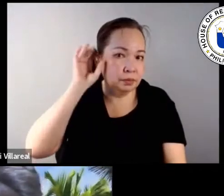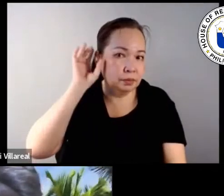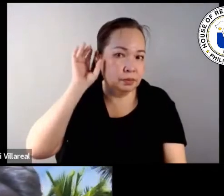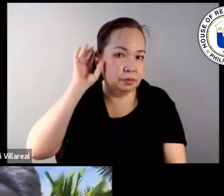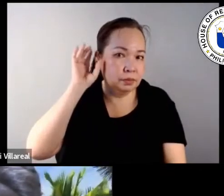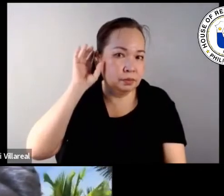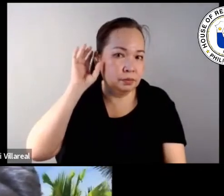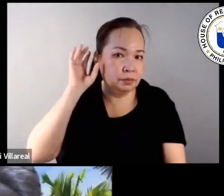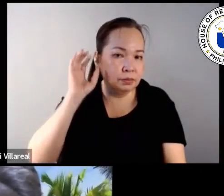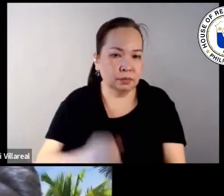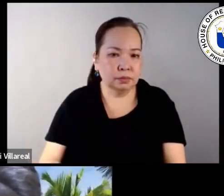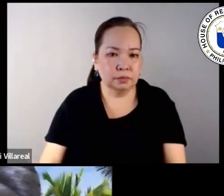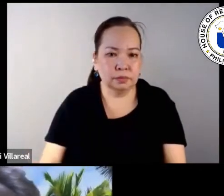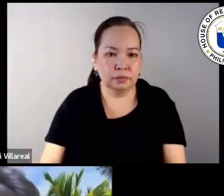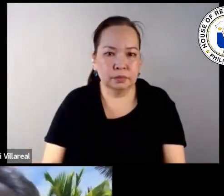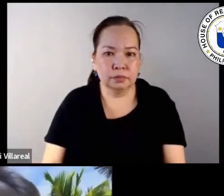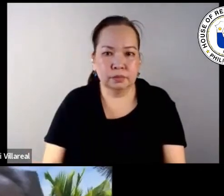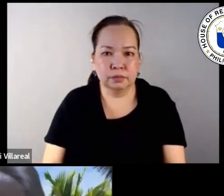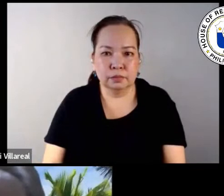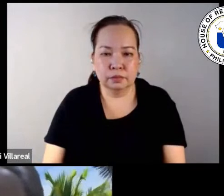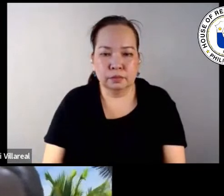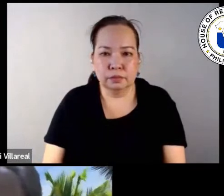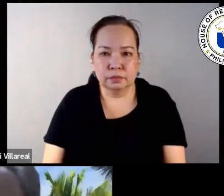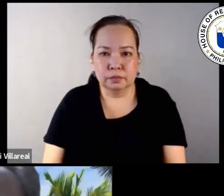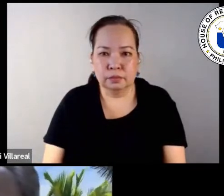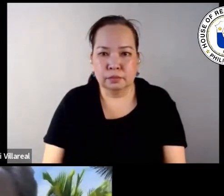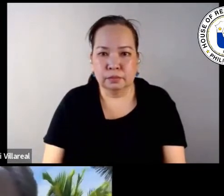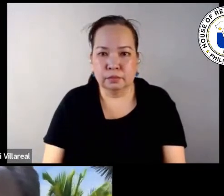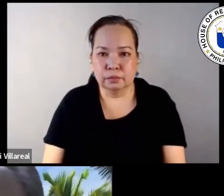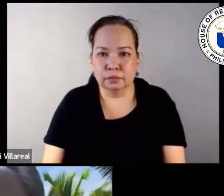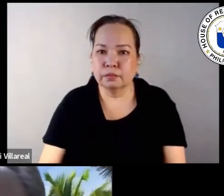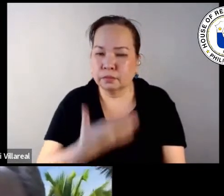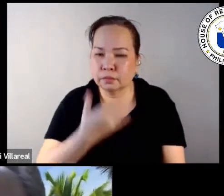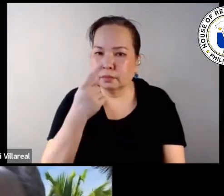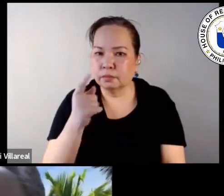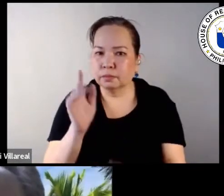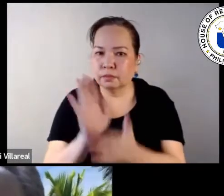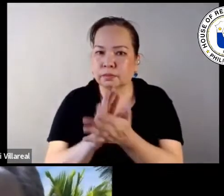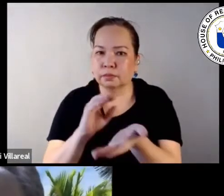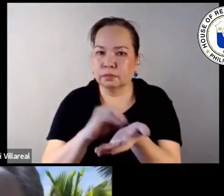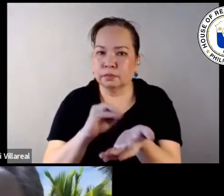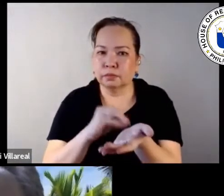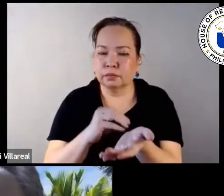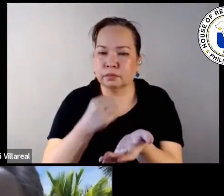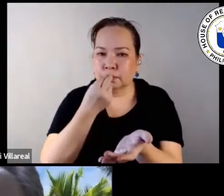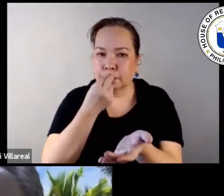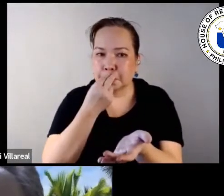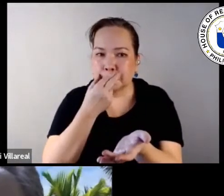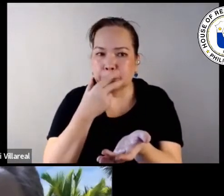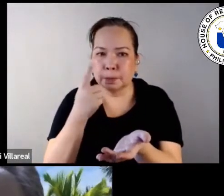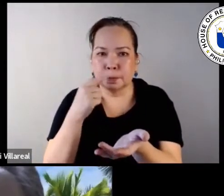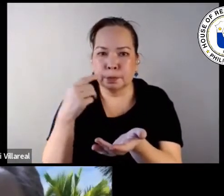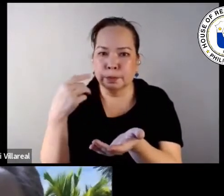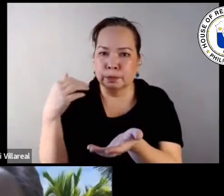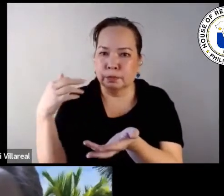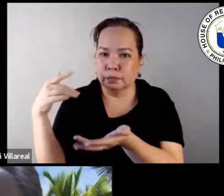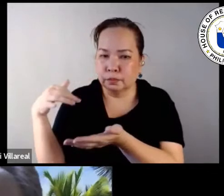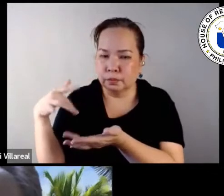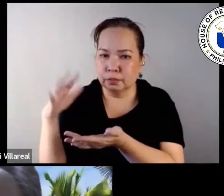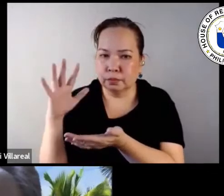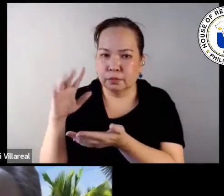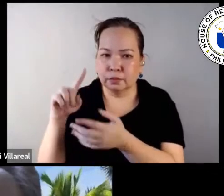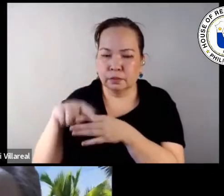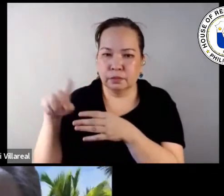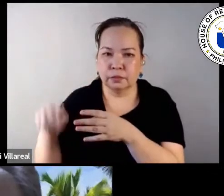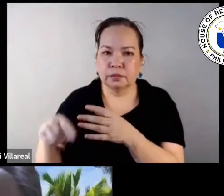Sir Chair, baka pwedeng pag-submitin natin sila, no, si Dr. Nolasco nung sinasabi niyang study, yes. Historical na.